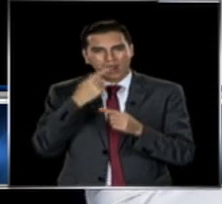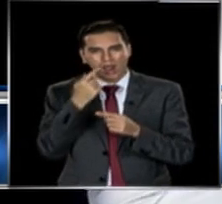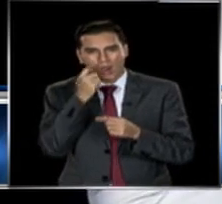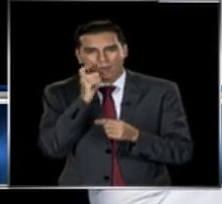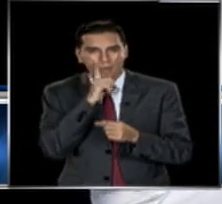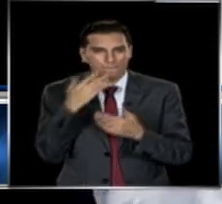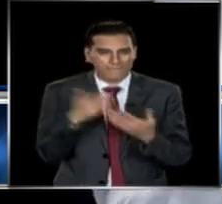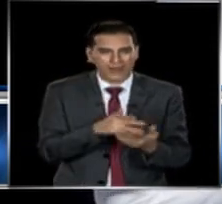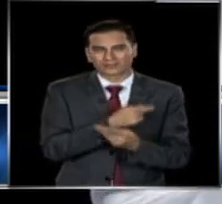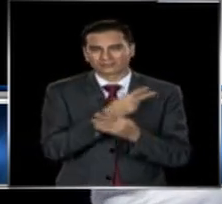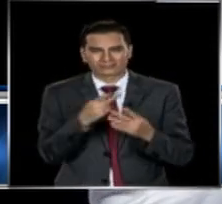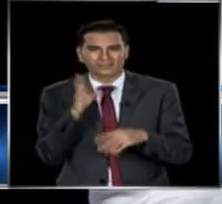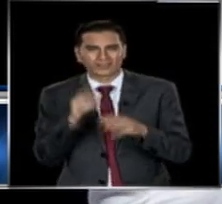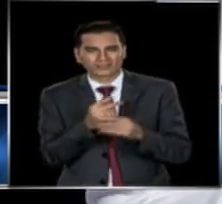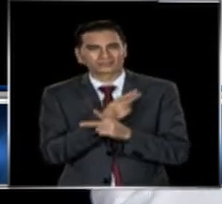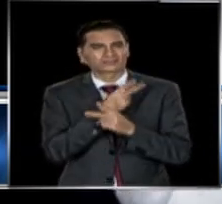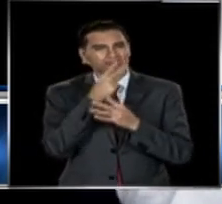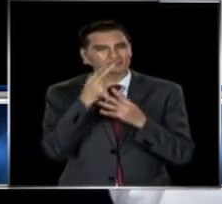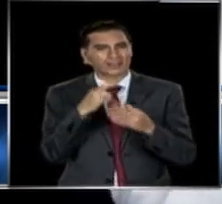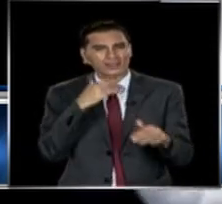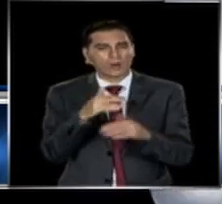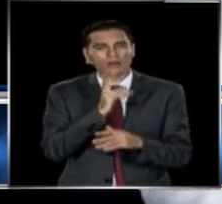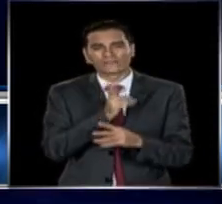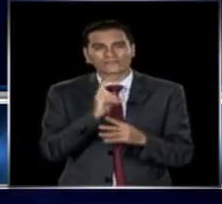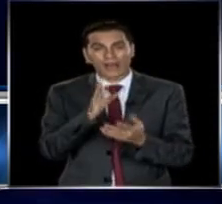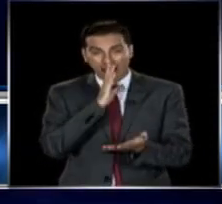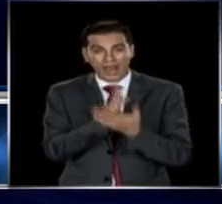الفقيره وزينا احنا كمان. يعني احنا ساعات بنحب